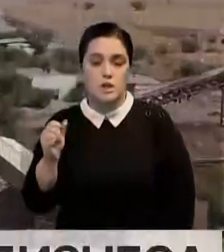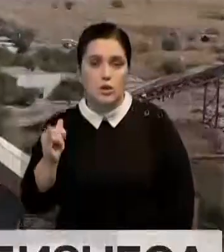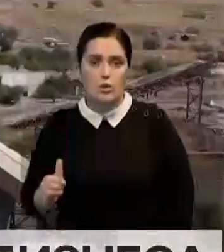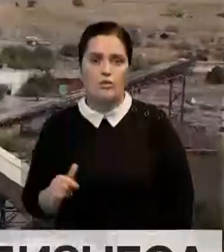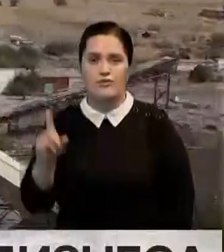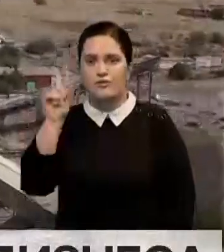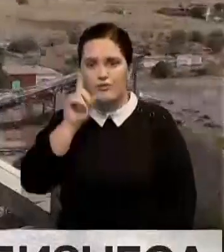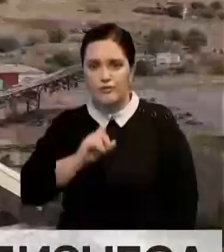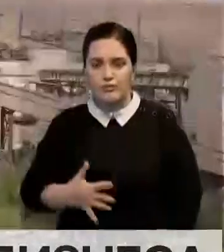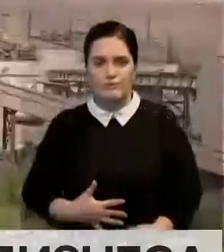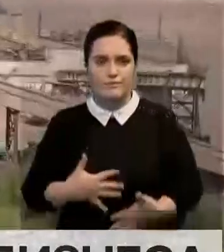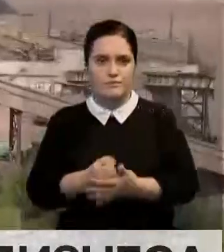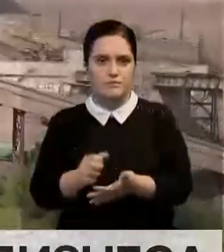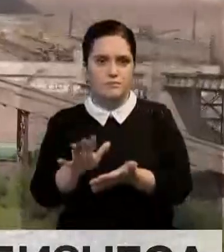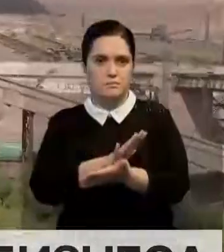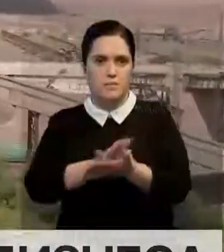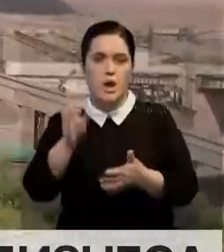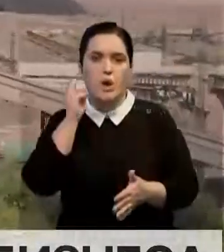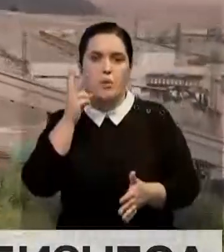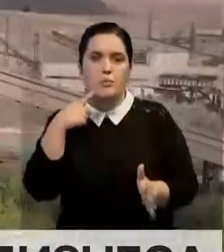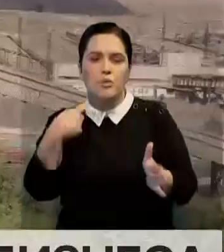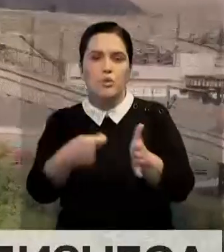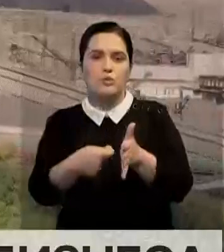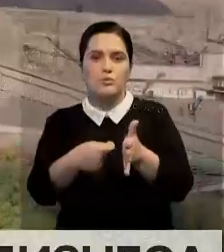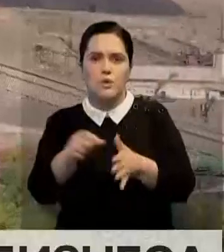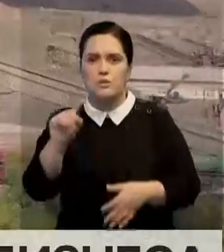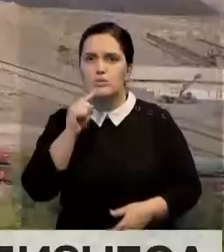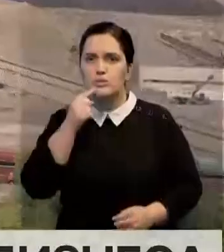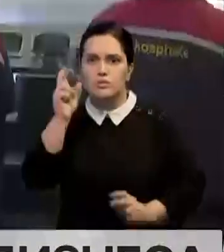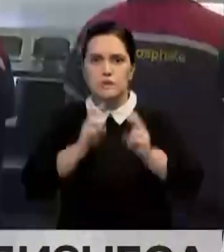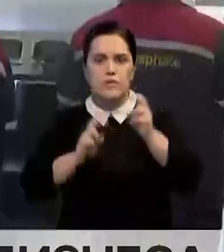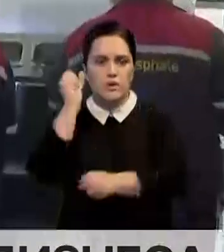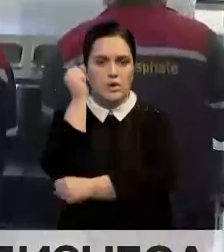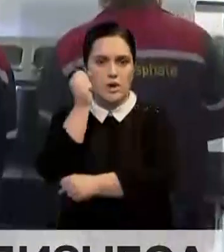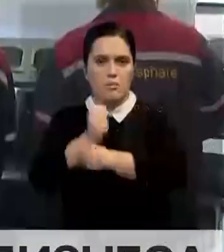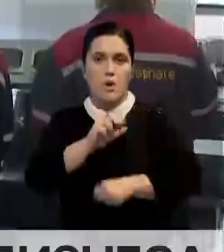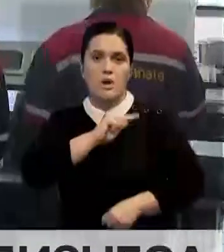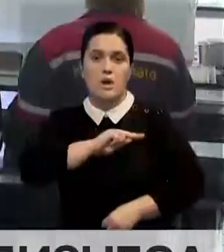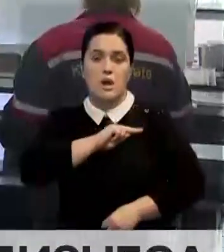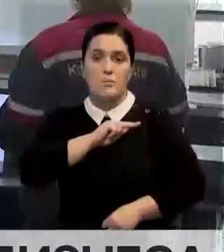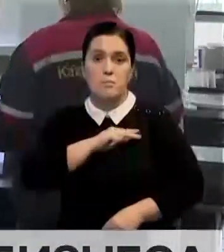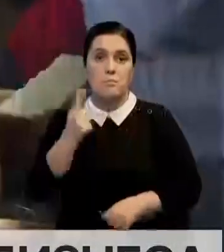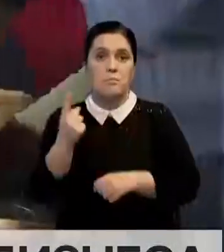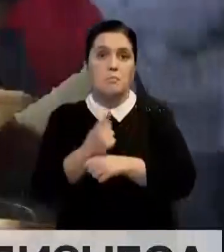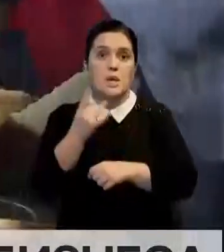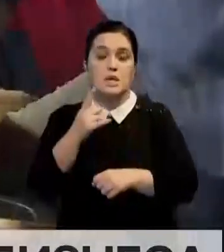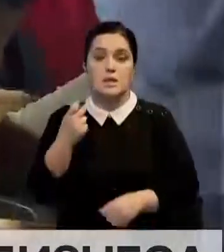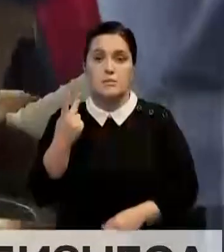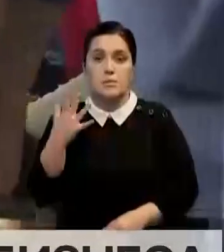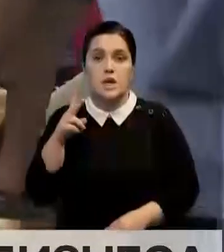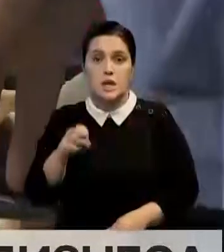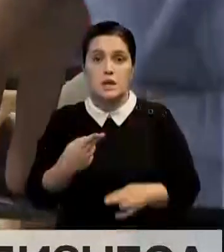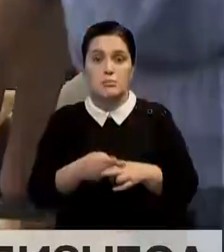Вкусный и сытный, а главное, бесплатный обед – дань уважения нелегкому труду заводчан, говорят в компании «Казфосфат». Впервые за почти четверть века